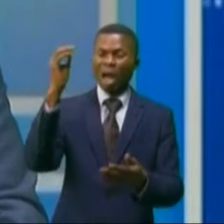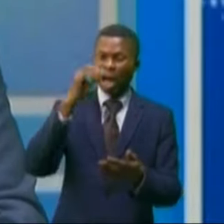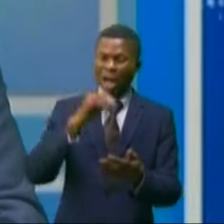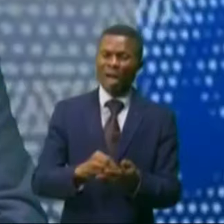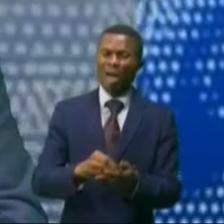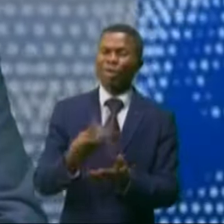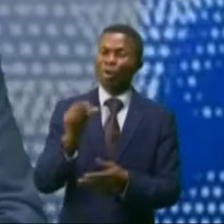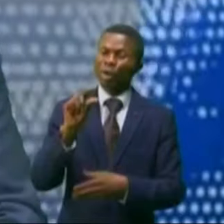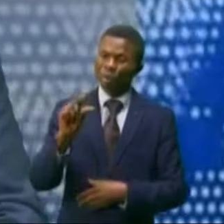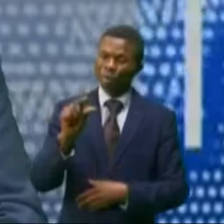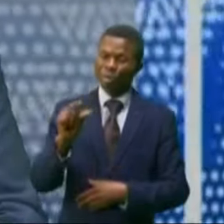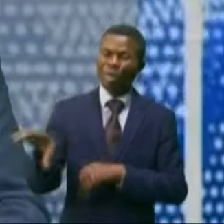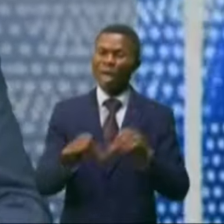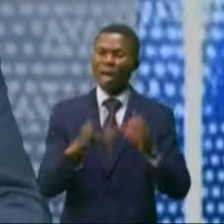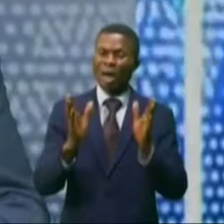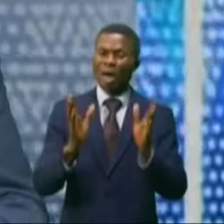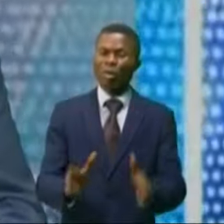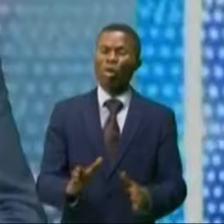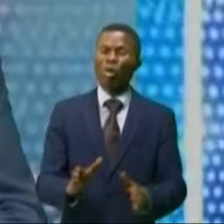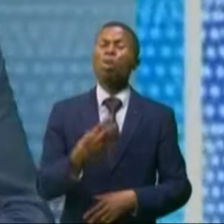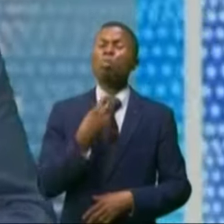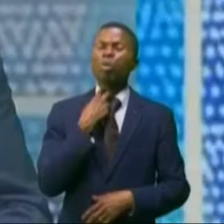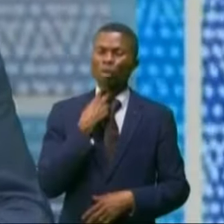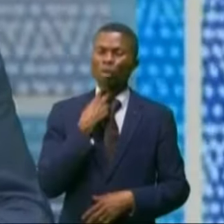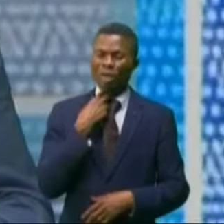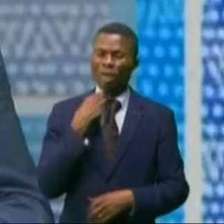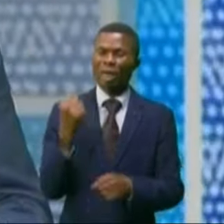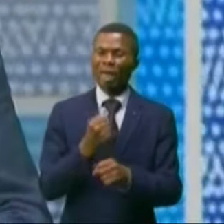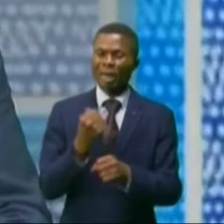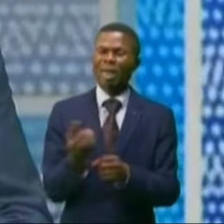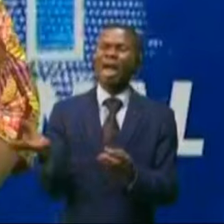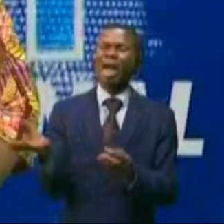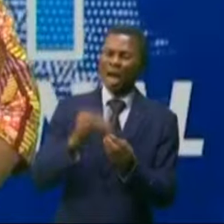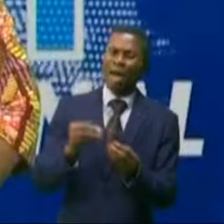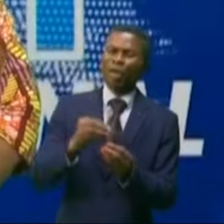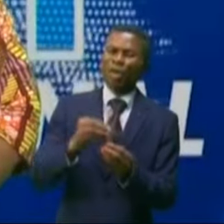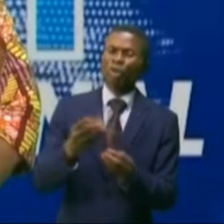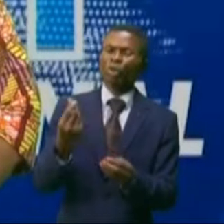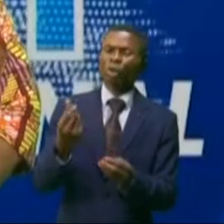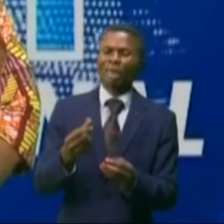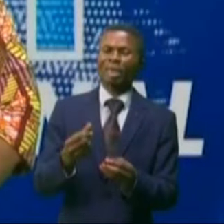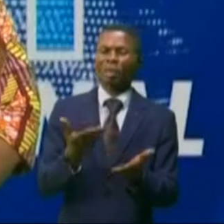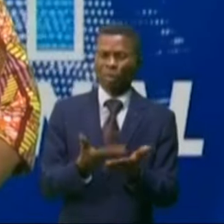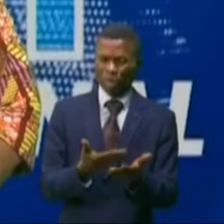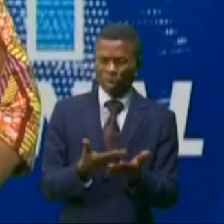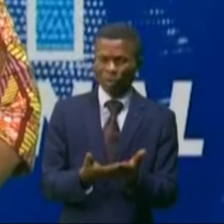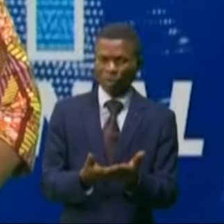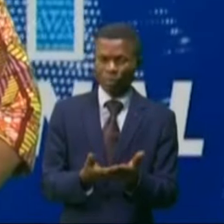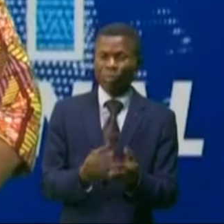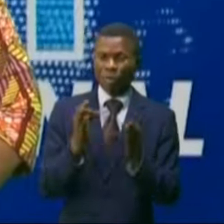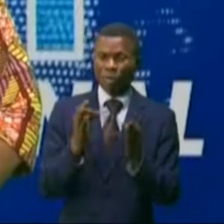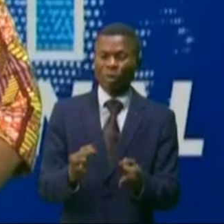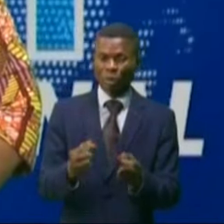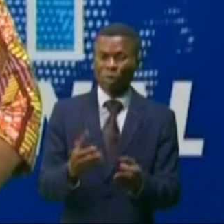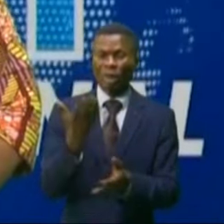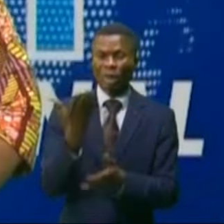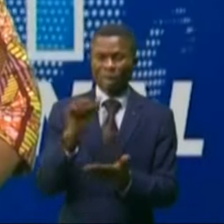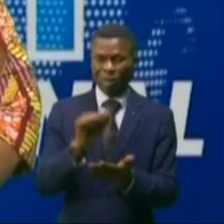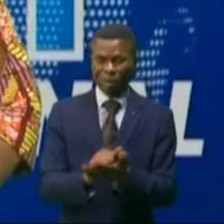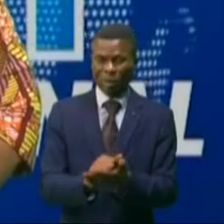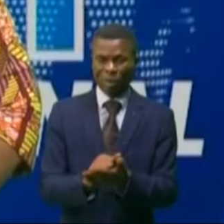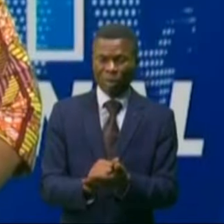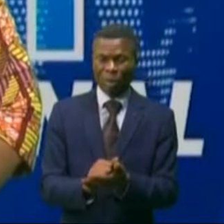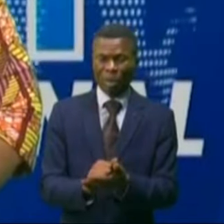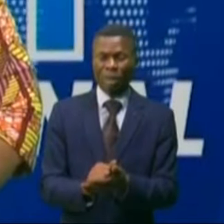et les actionnaires seront appelés à rajouter encore un capital additionnel. Donc d'où cette recommandation pour ne pas avoir une